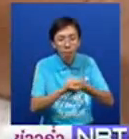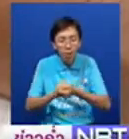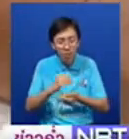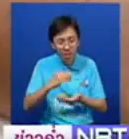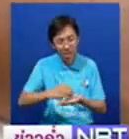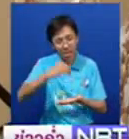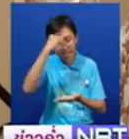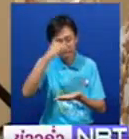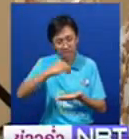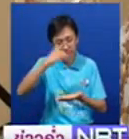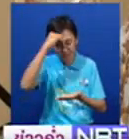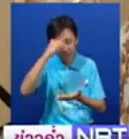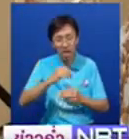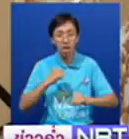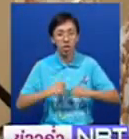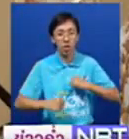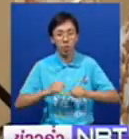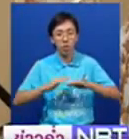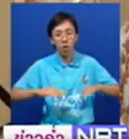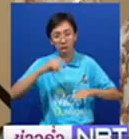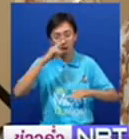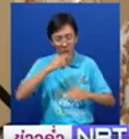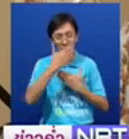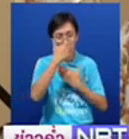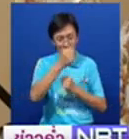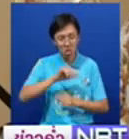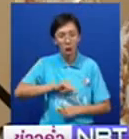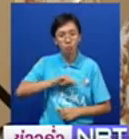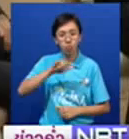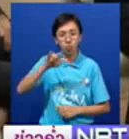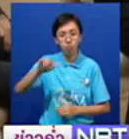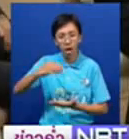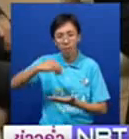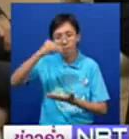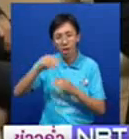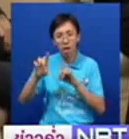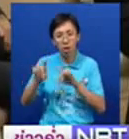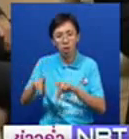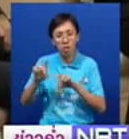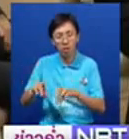ศึกษาที่เยาวชนไทยให้ความสนใจไปศึกษาต่อที่ประเทศออสเตรเลีย